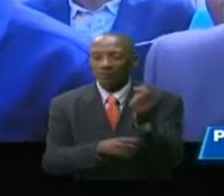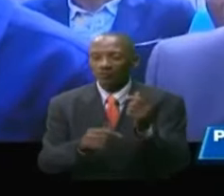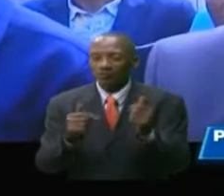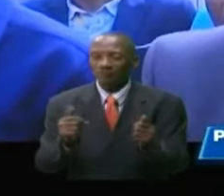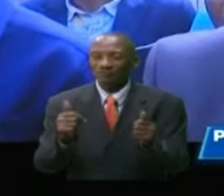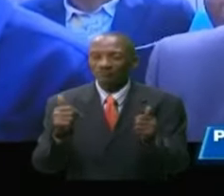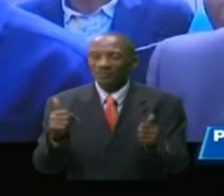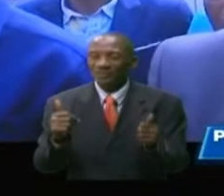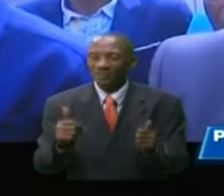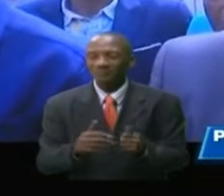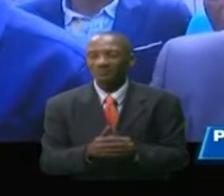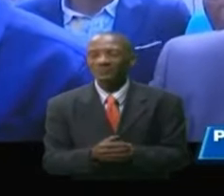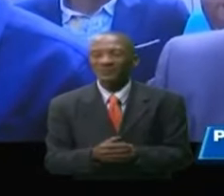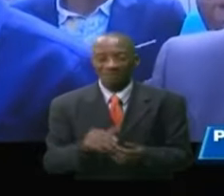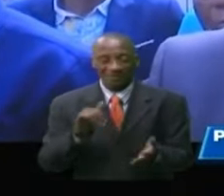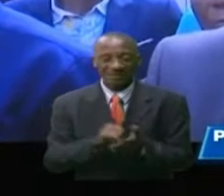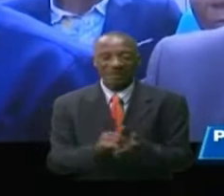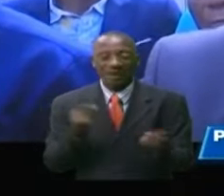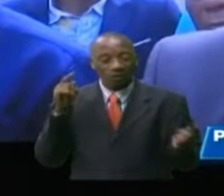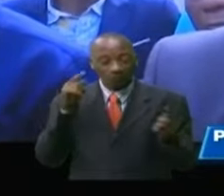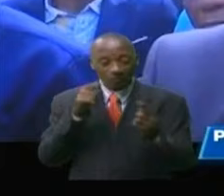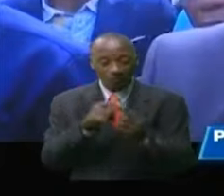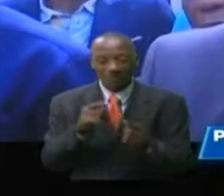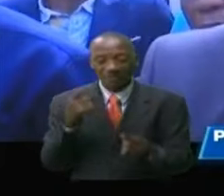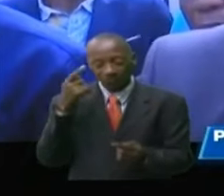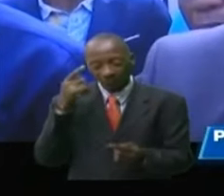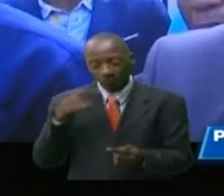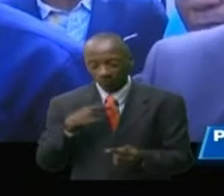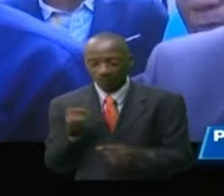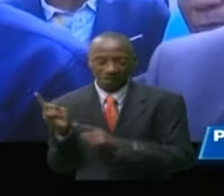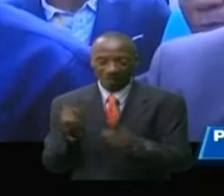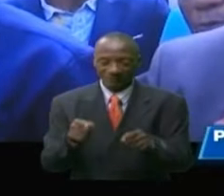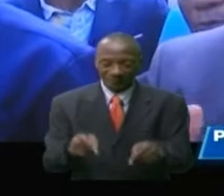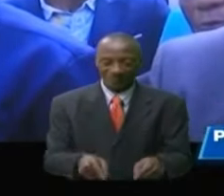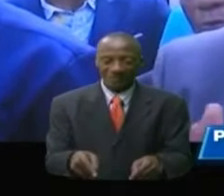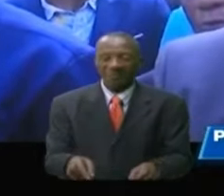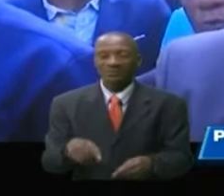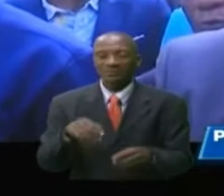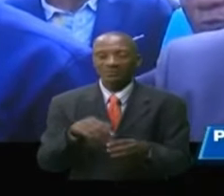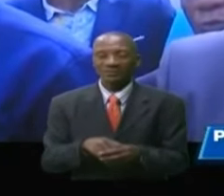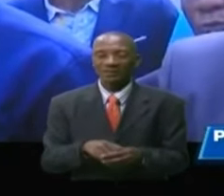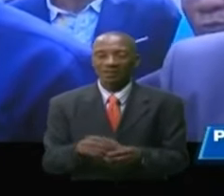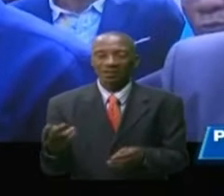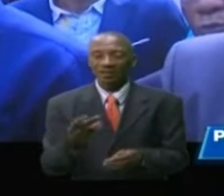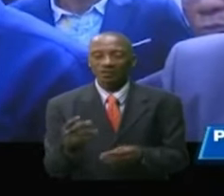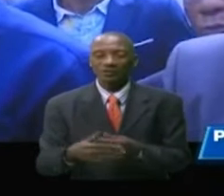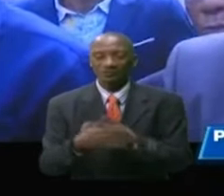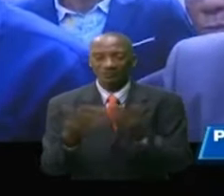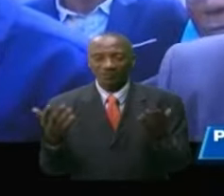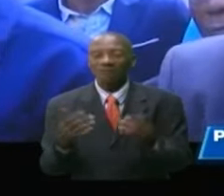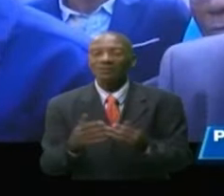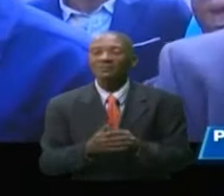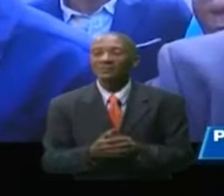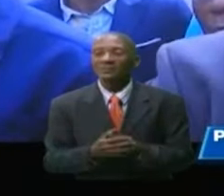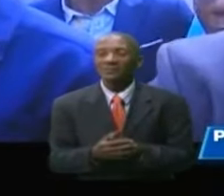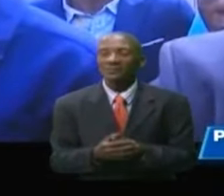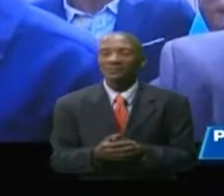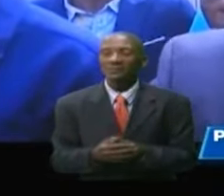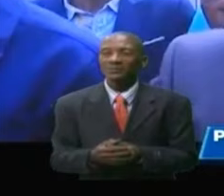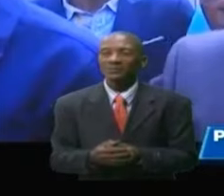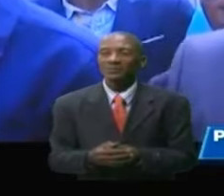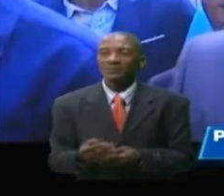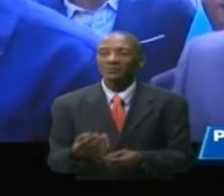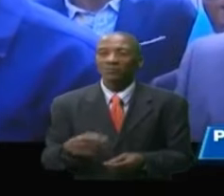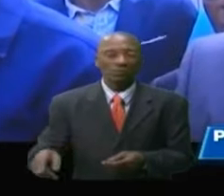Ce sont eux qui ont aidé les gouvernements centrales à sélectionner le groupement agricole leader à qui le